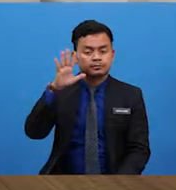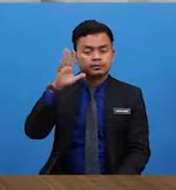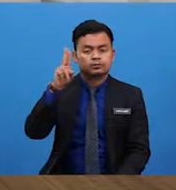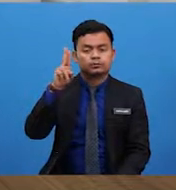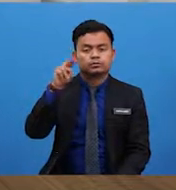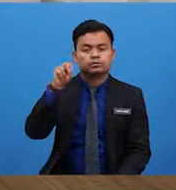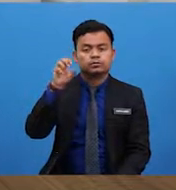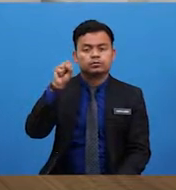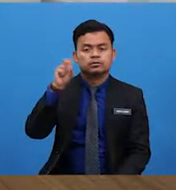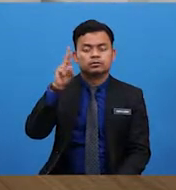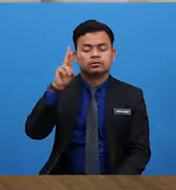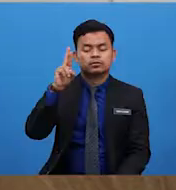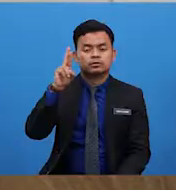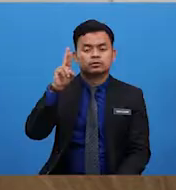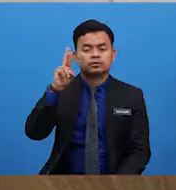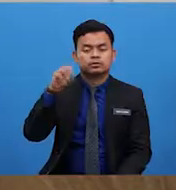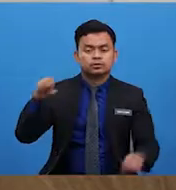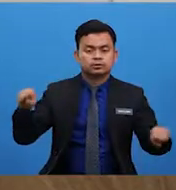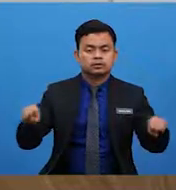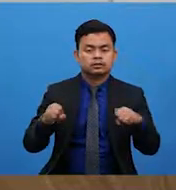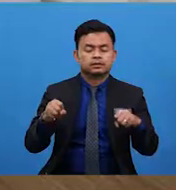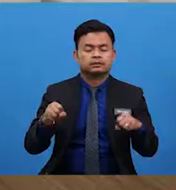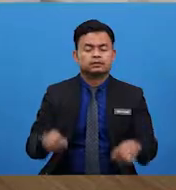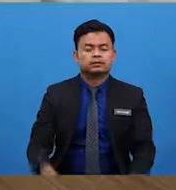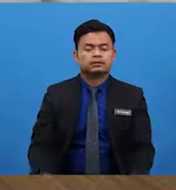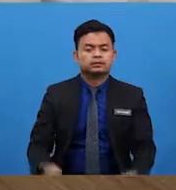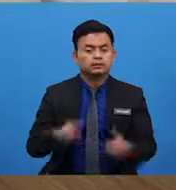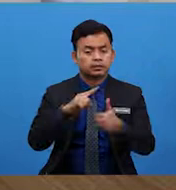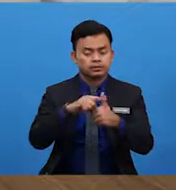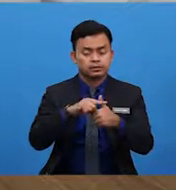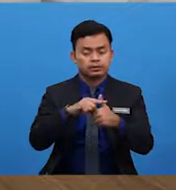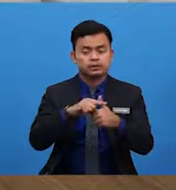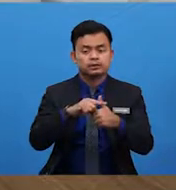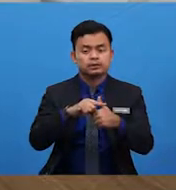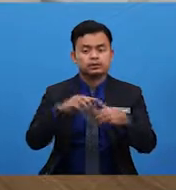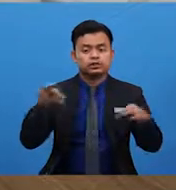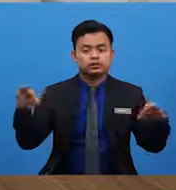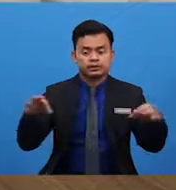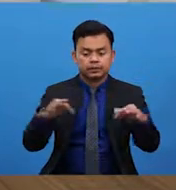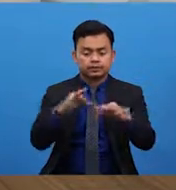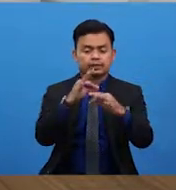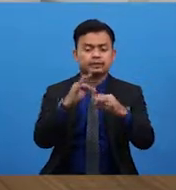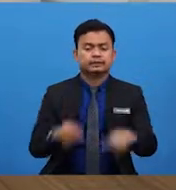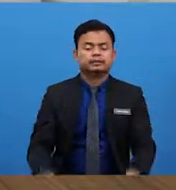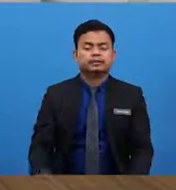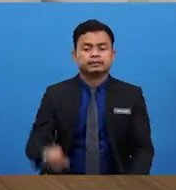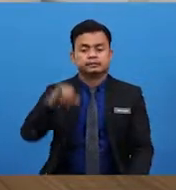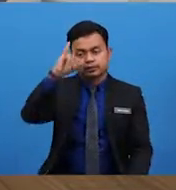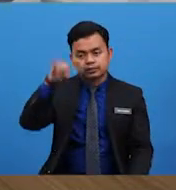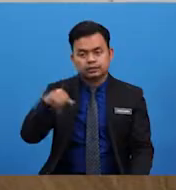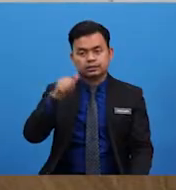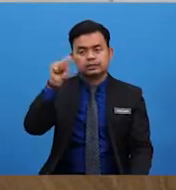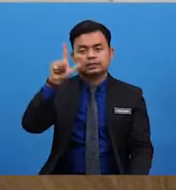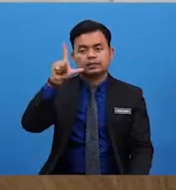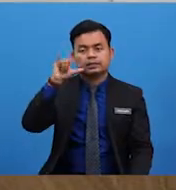satu juga selain Pakde nilai tadi hilang janin Bli Terangkan lebih jelas lagi hai paja-paja diluar sana faham apa masuk jaminan dalam